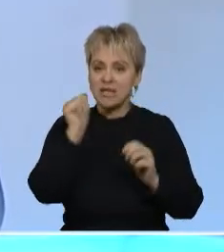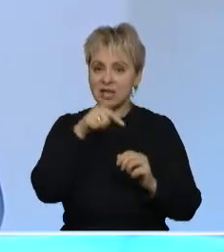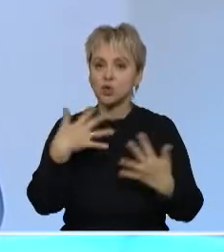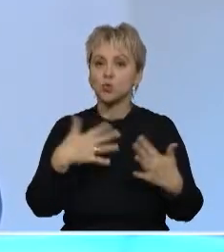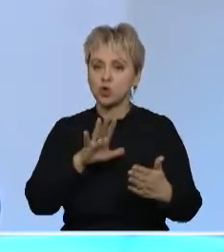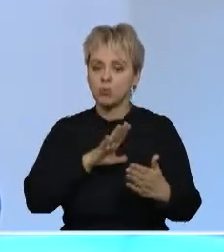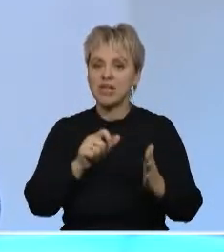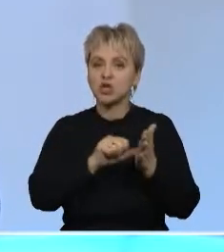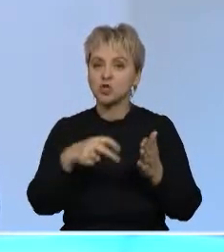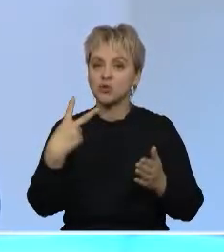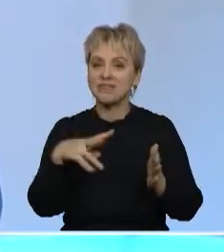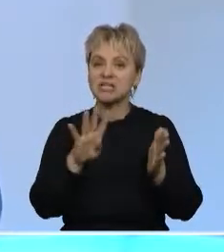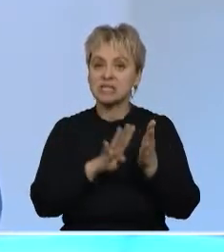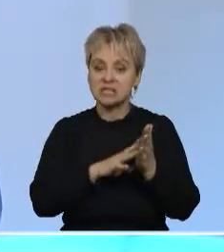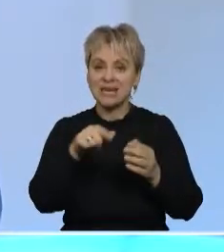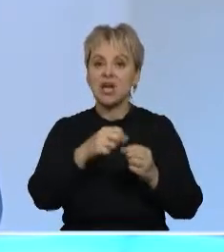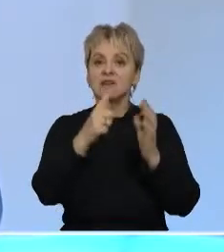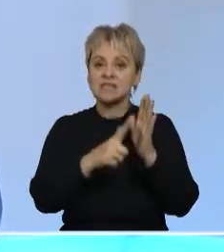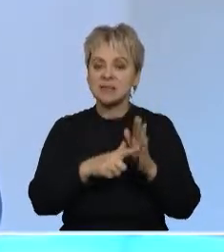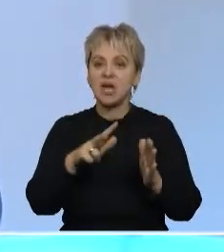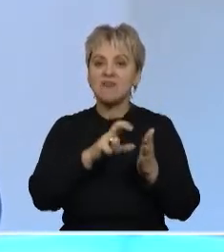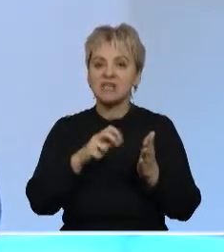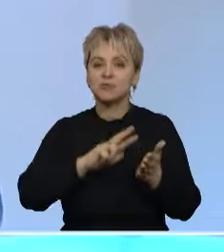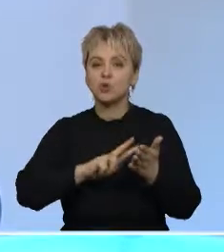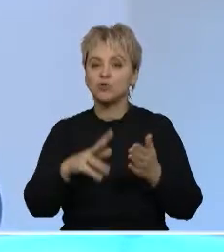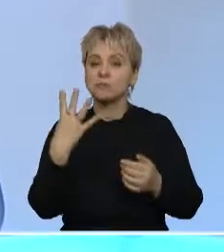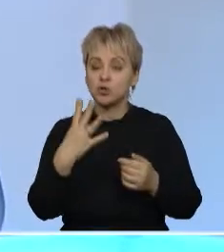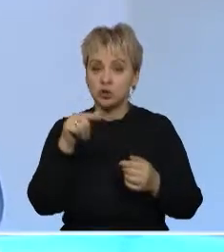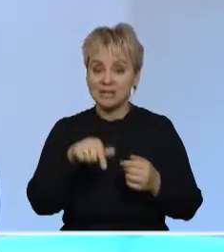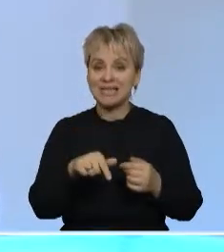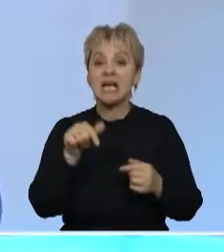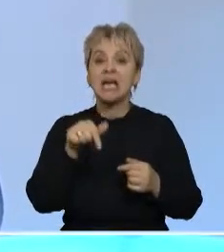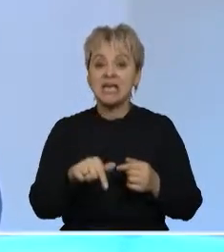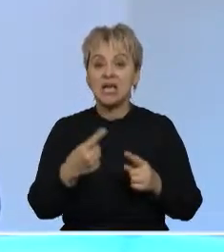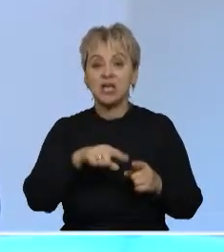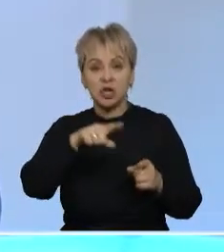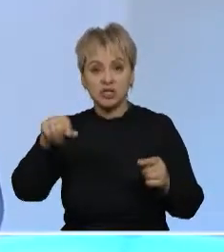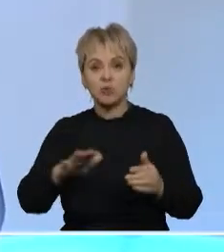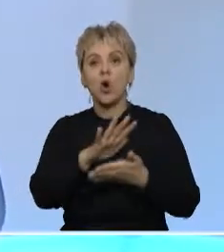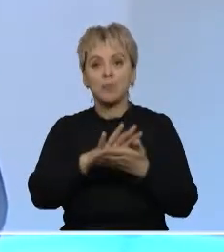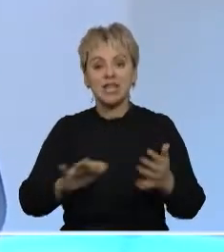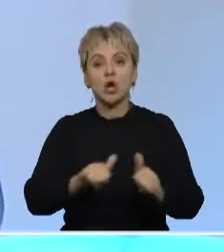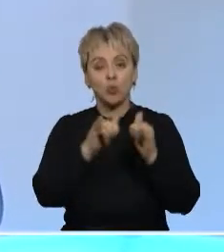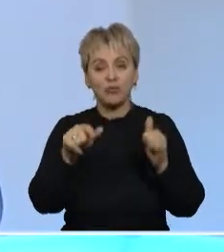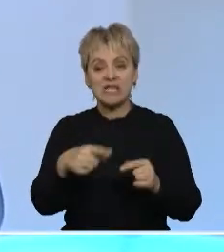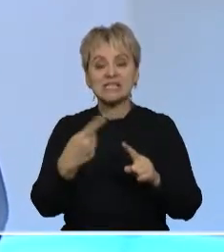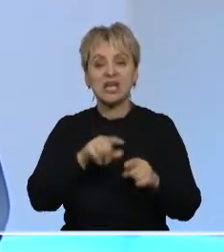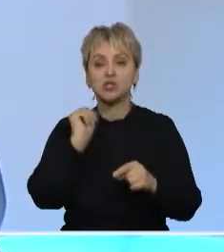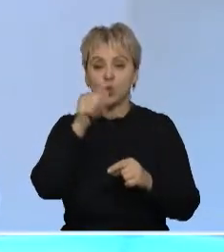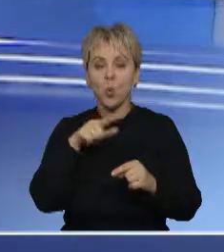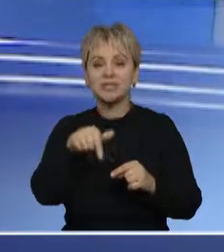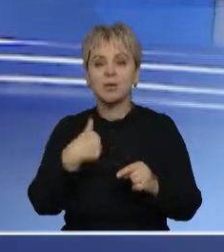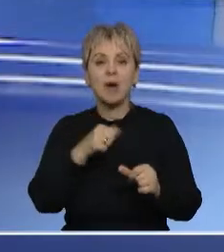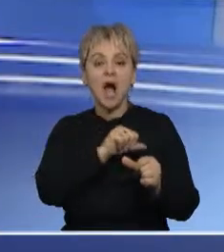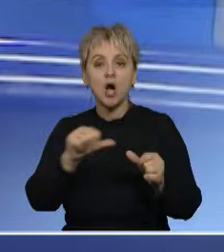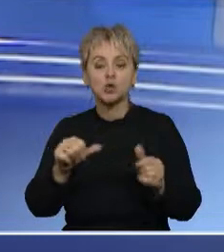уже было 629, в 2017 – 884, и данная динамика у нас продолжается. За эти годы мы